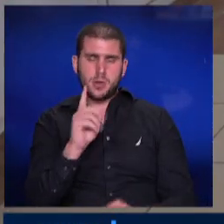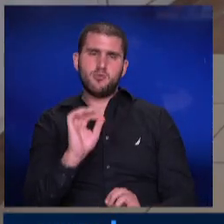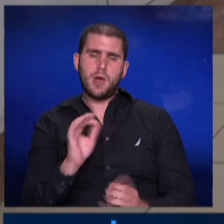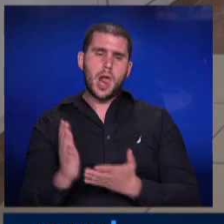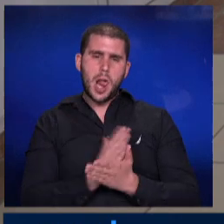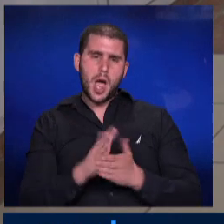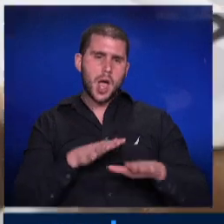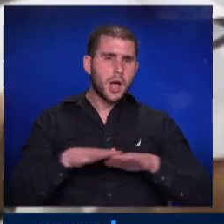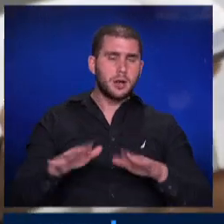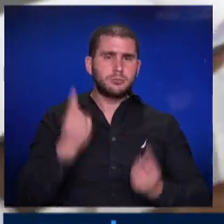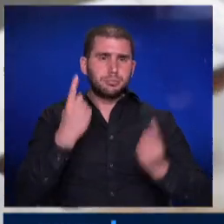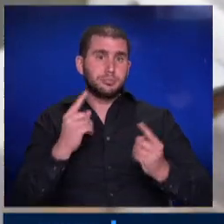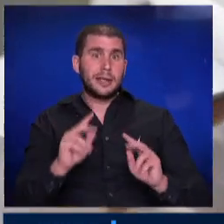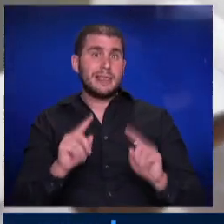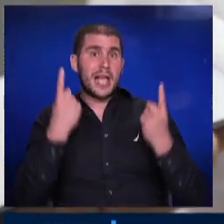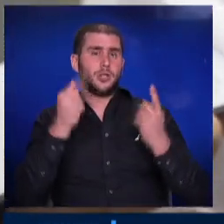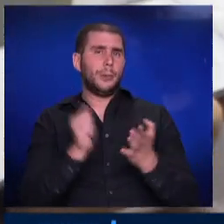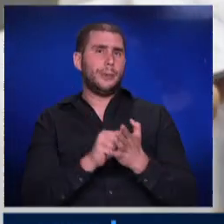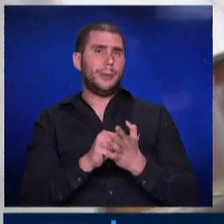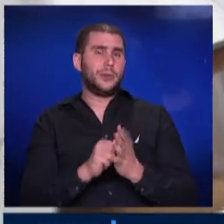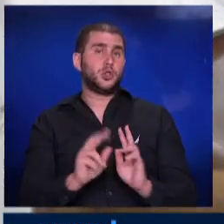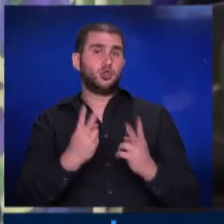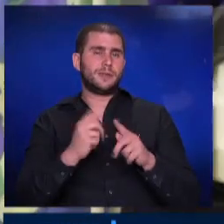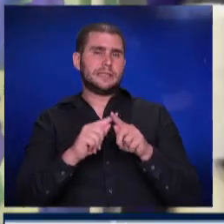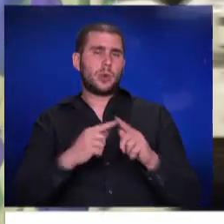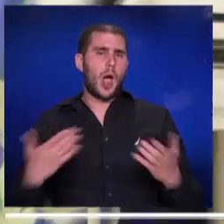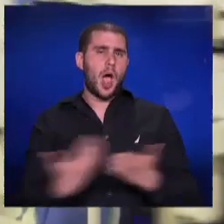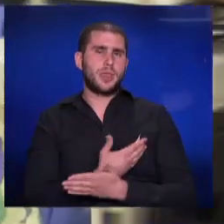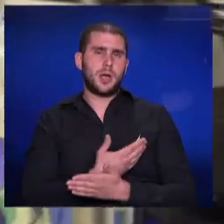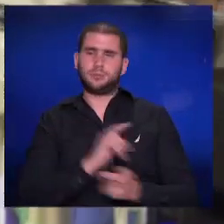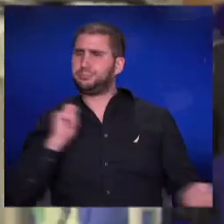את התשתית לתרחיש אופציונלי שבו וריאנט חדש יטרוף את הקלפים.